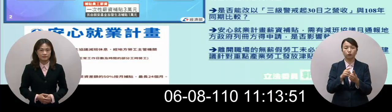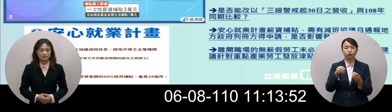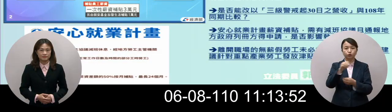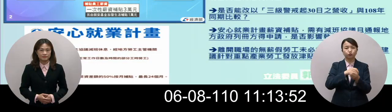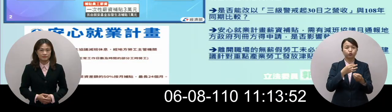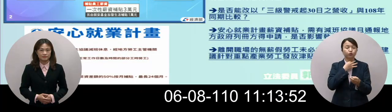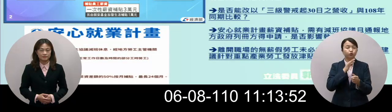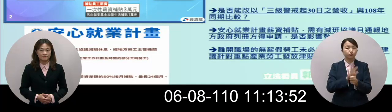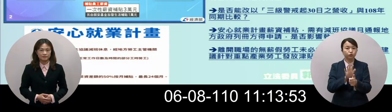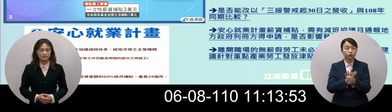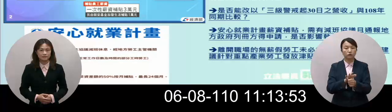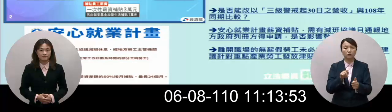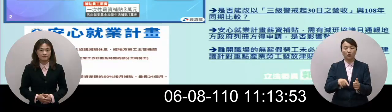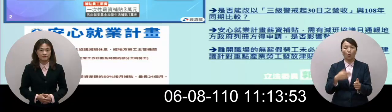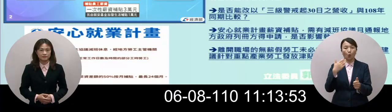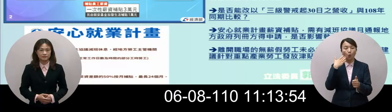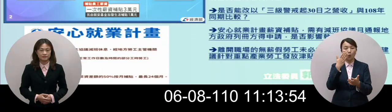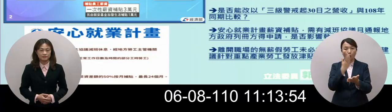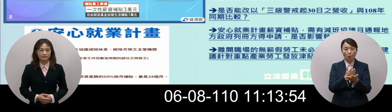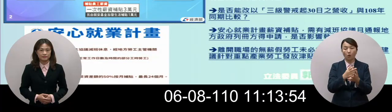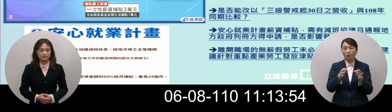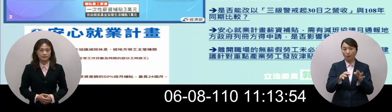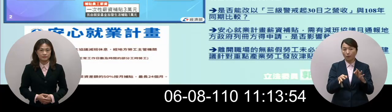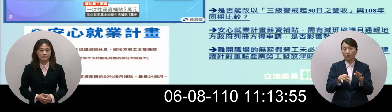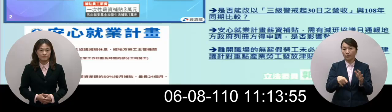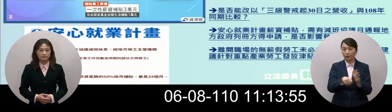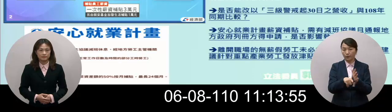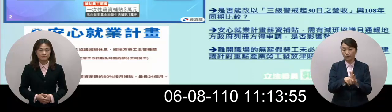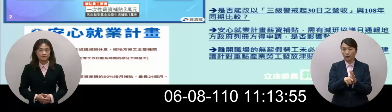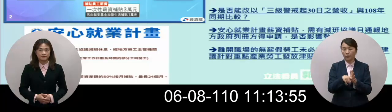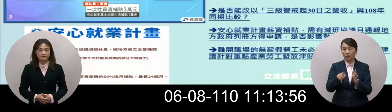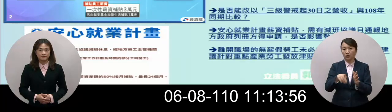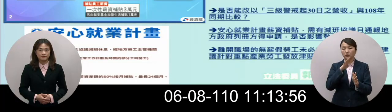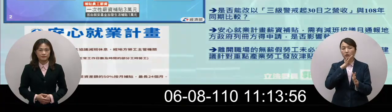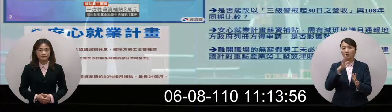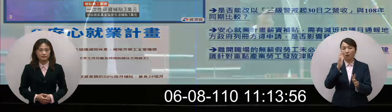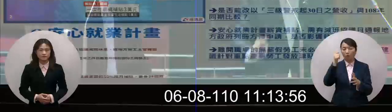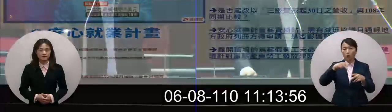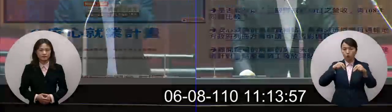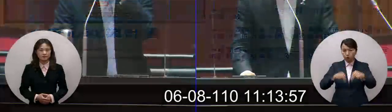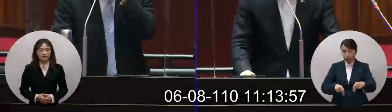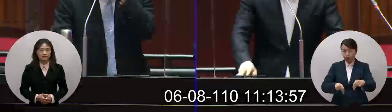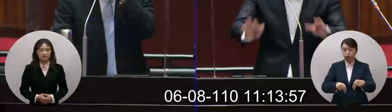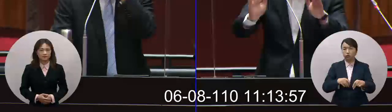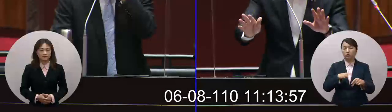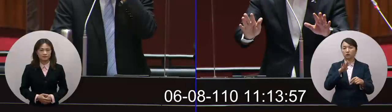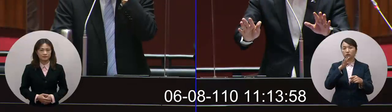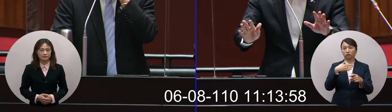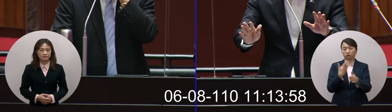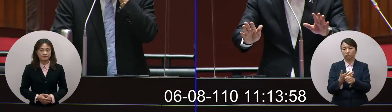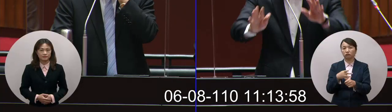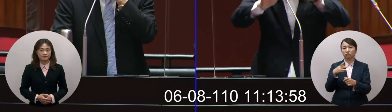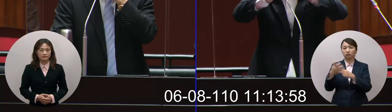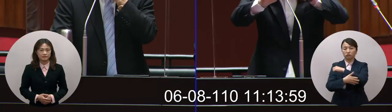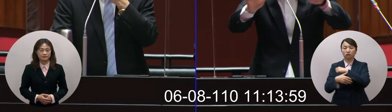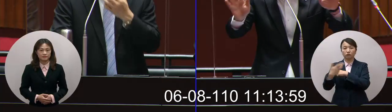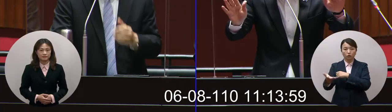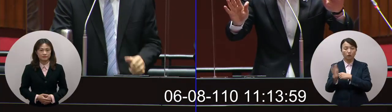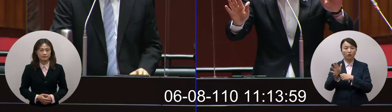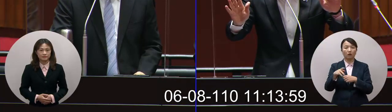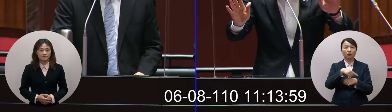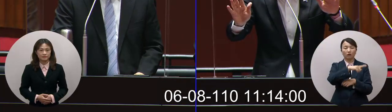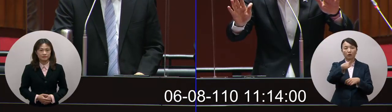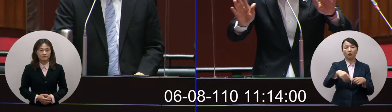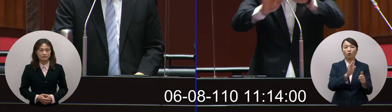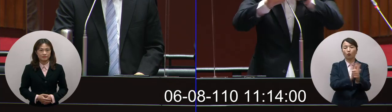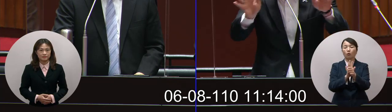中提到了，如果是停业的话，你要雇主切结40000要给劳工，其他的部分呢，绝大部分都服